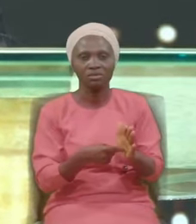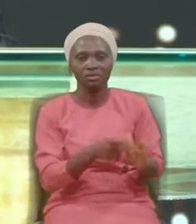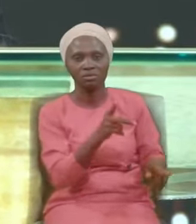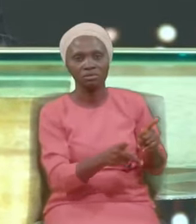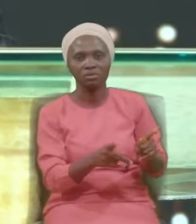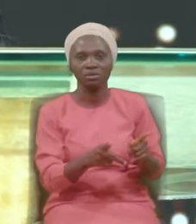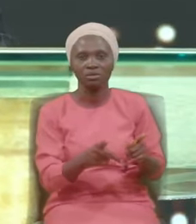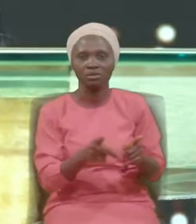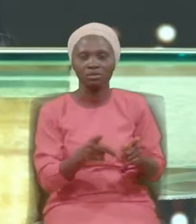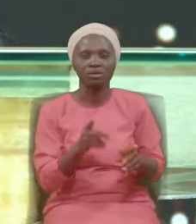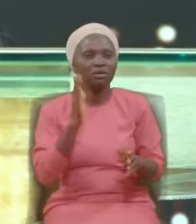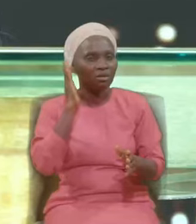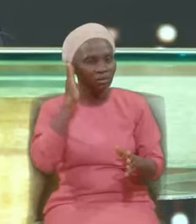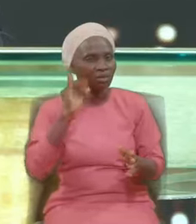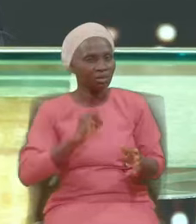L'atteindrai-je?